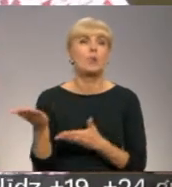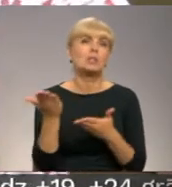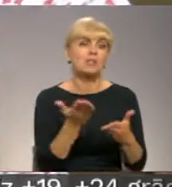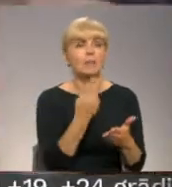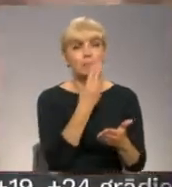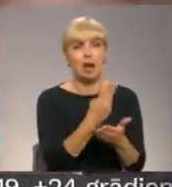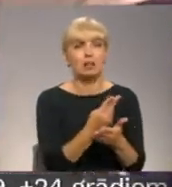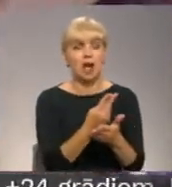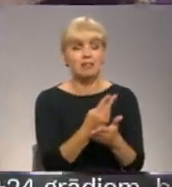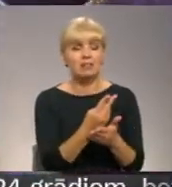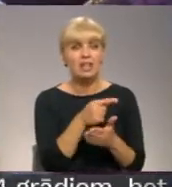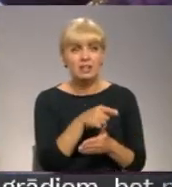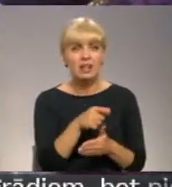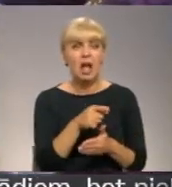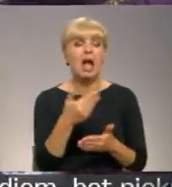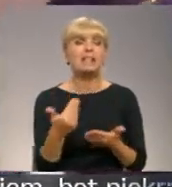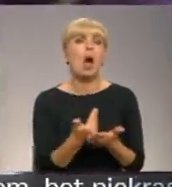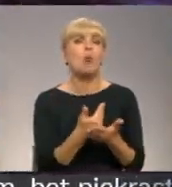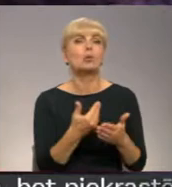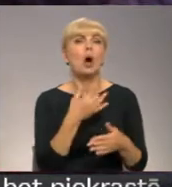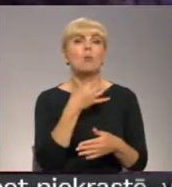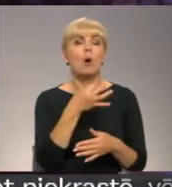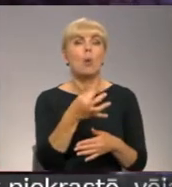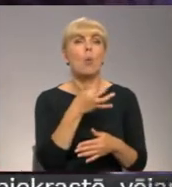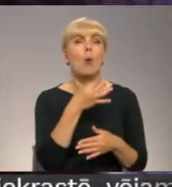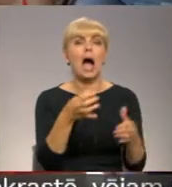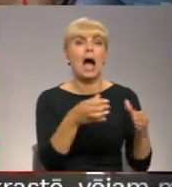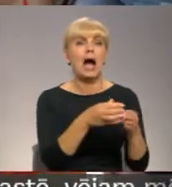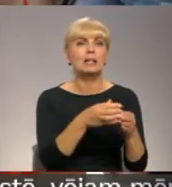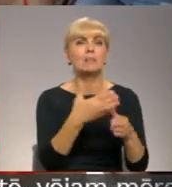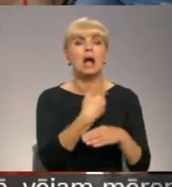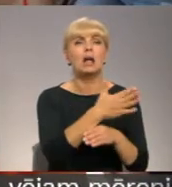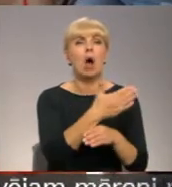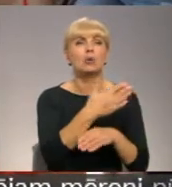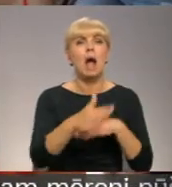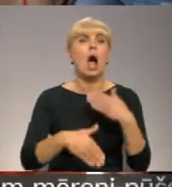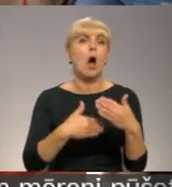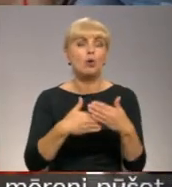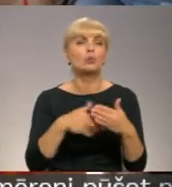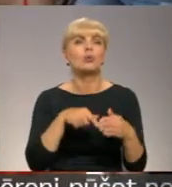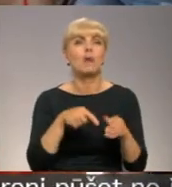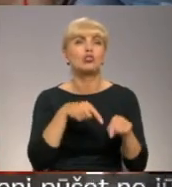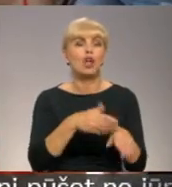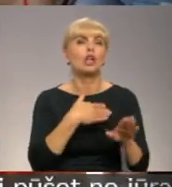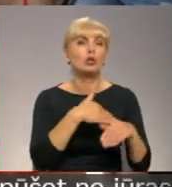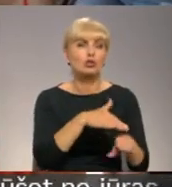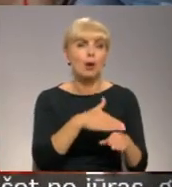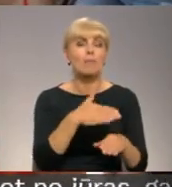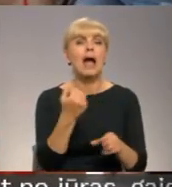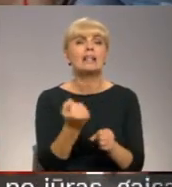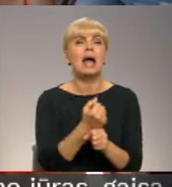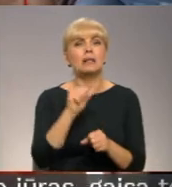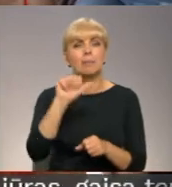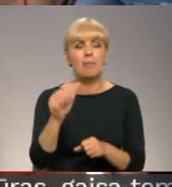šo fenomenu. Jaunajam korim būs arī savs karoks. Auduma daļa patreiz top Latvijā, un to darina